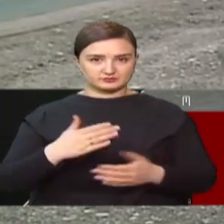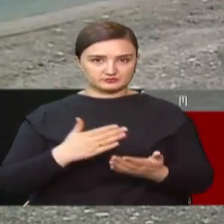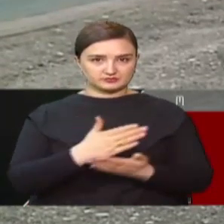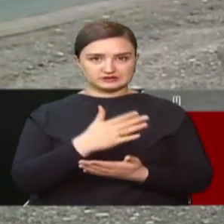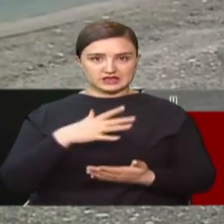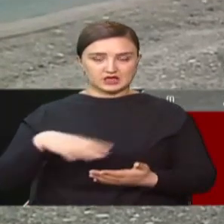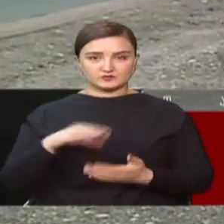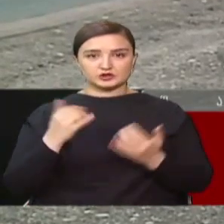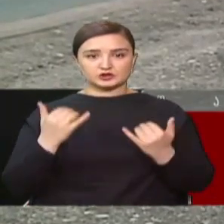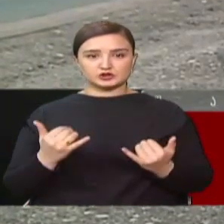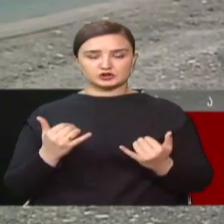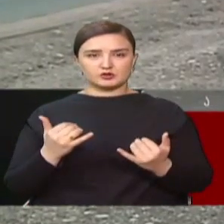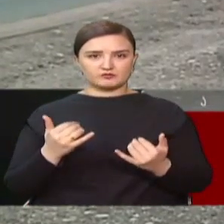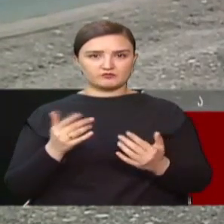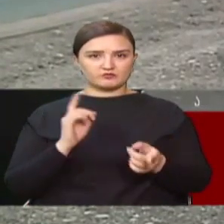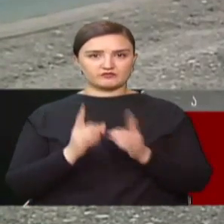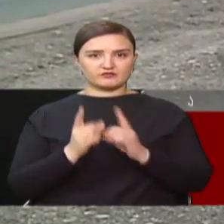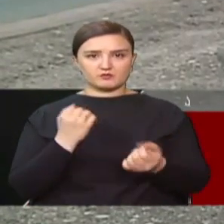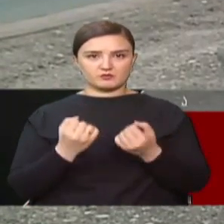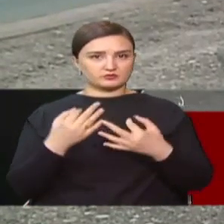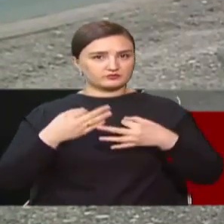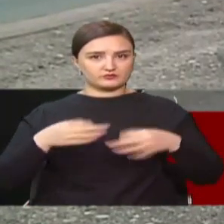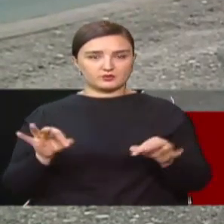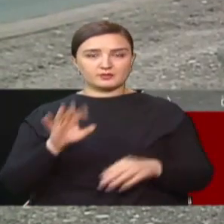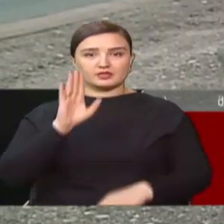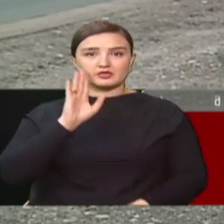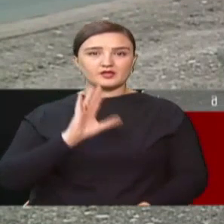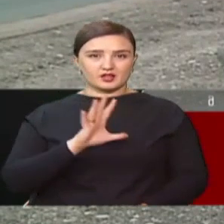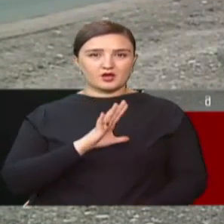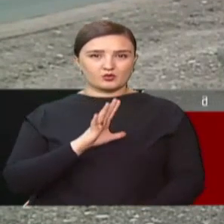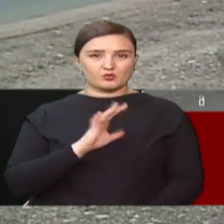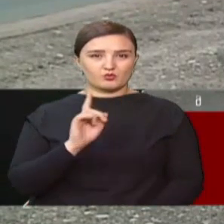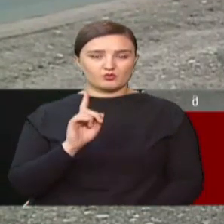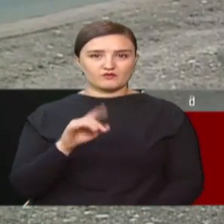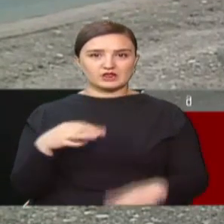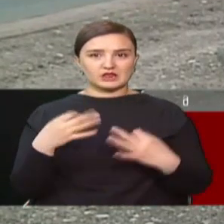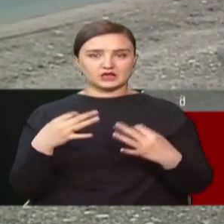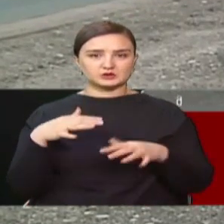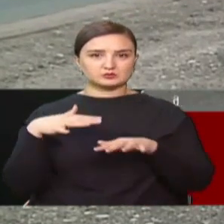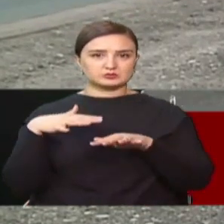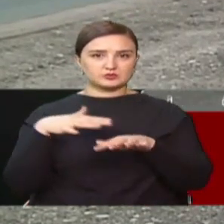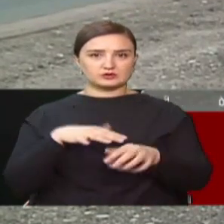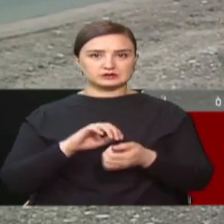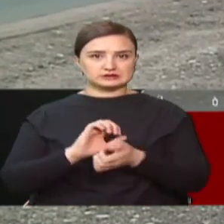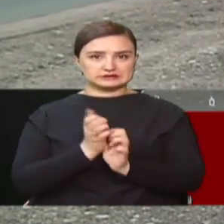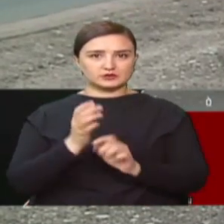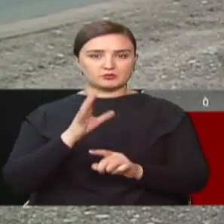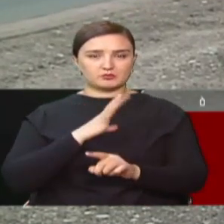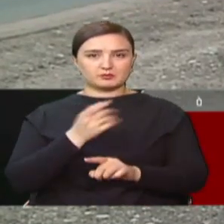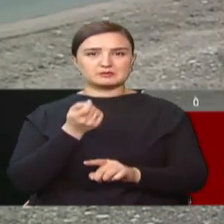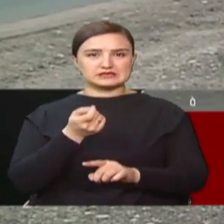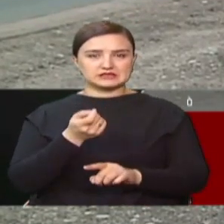დღესდღეობით მოძრაობა თავისუფალია. Dilit შეიქმნა დიდი ტრანსპორტის დიდი ნაკადის გამო